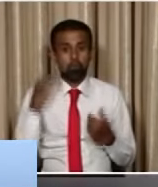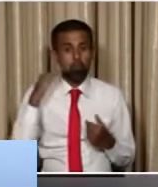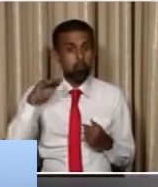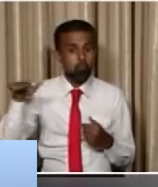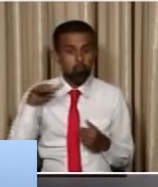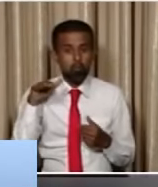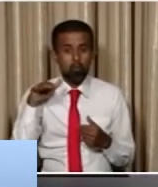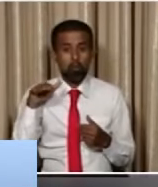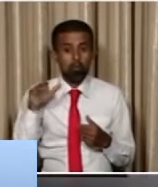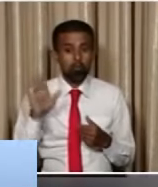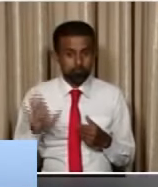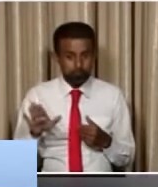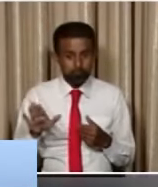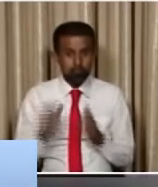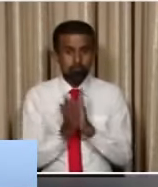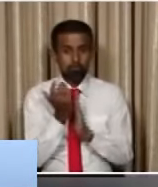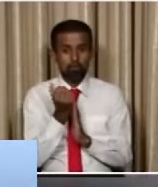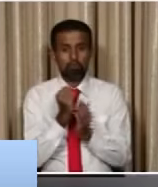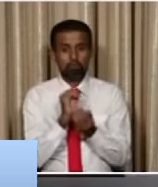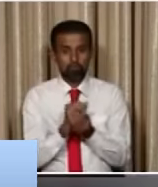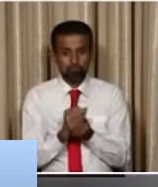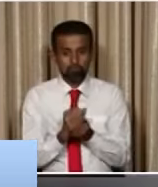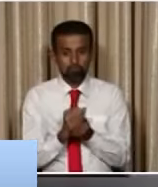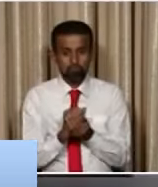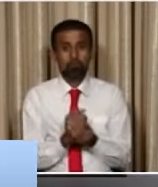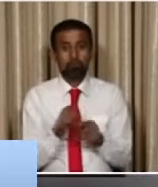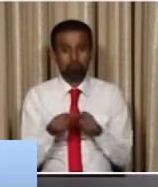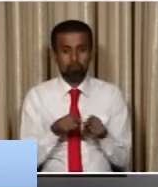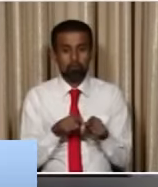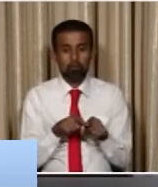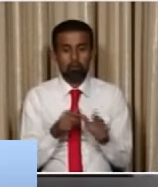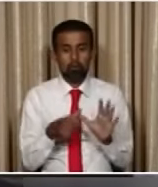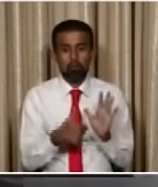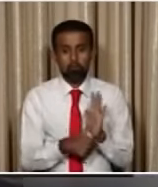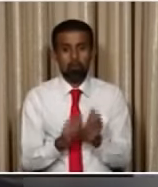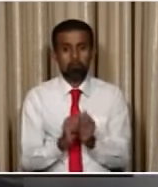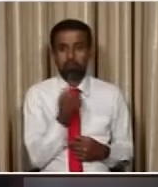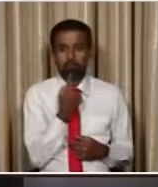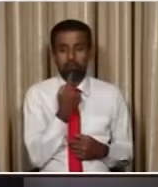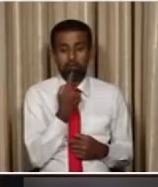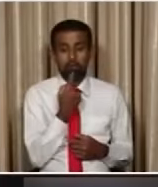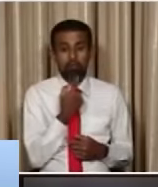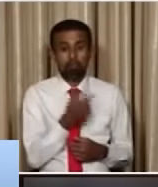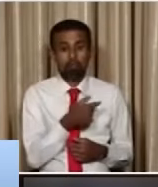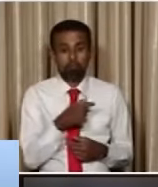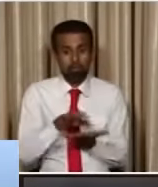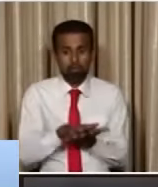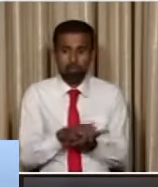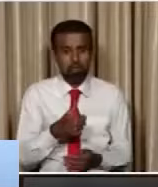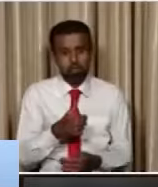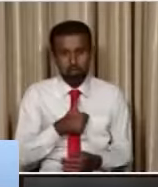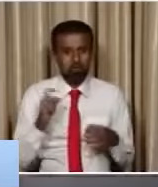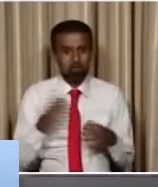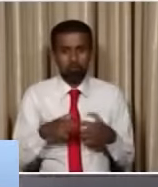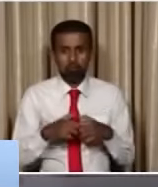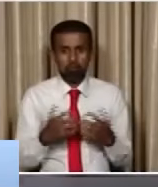මහජනතාවගේ පාරිභෝගිකයාගේ අයිතීන් ආරක්ෂා කර ගැනීමට හැකිවන පරිදි මේ පනත සංශෝධනය කරන්න ඉඩ දෙන්න. අප මේක සම්මත කරන්න කැමති. කිසි